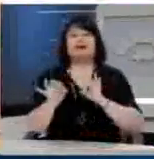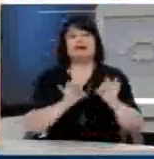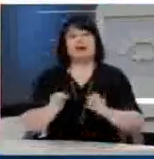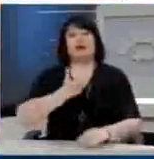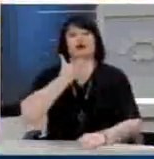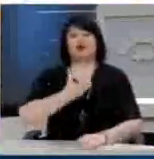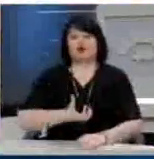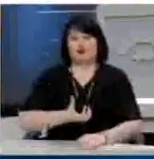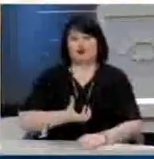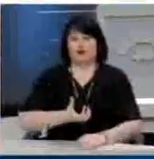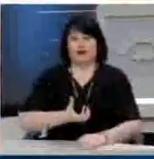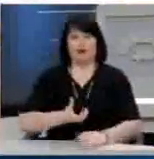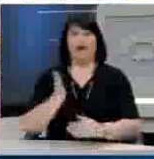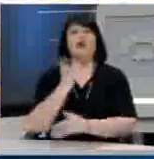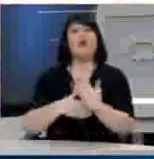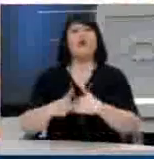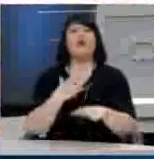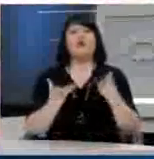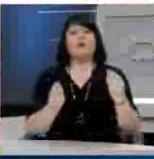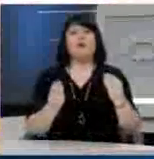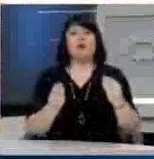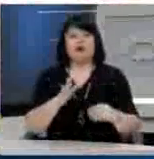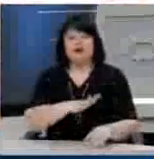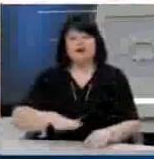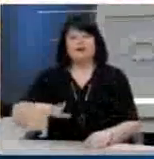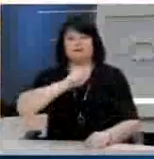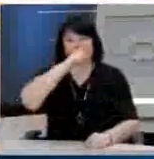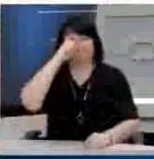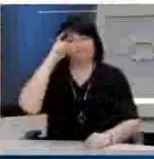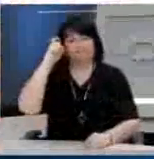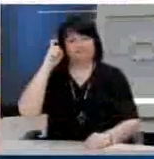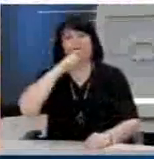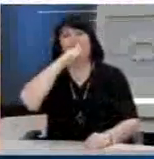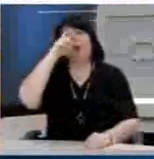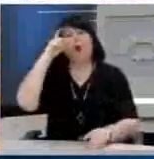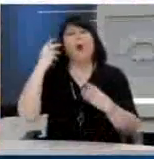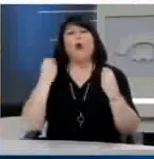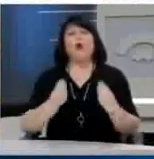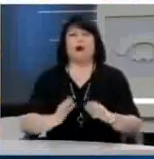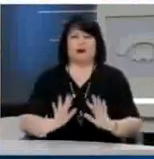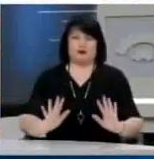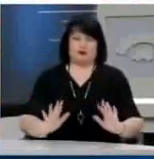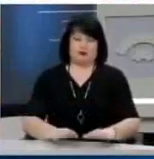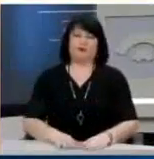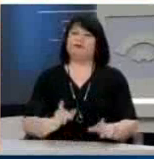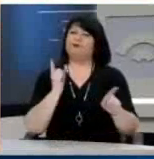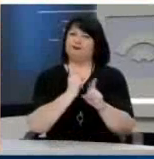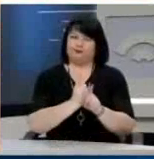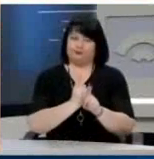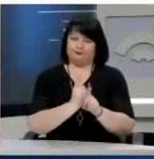σοβαρότητα, με πολύ κόπο και σε συνθήκες δύσκολες και αντίξωες. Κυρίως